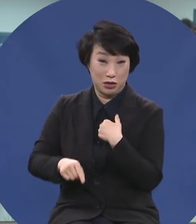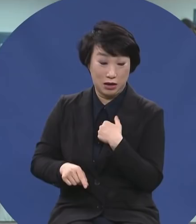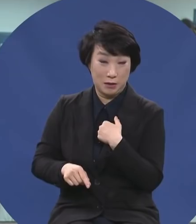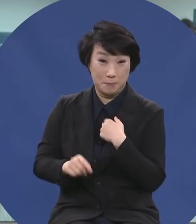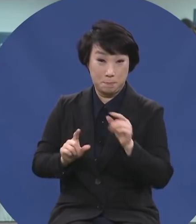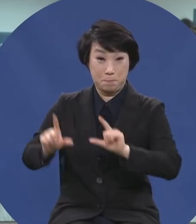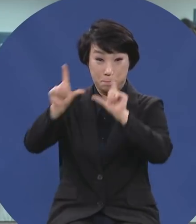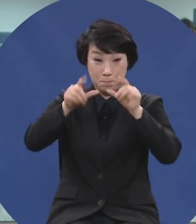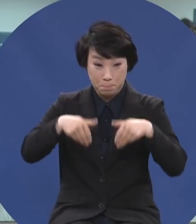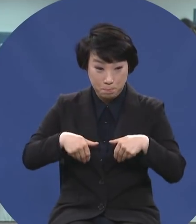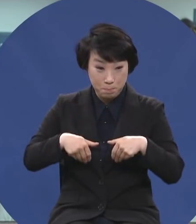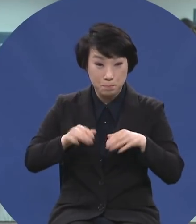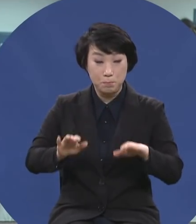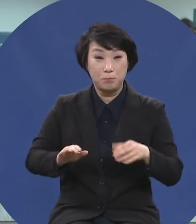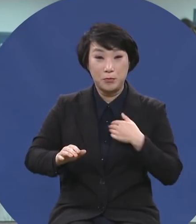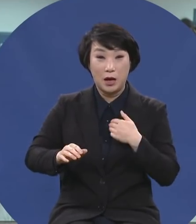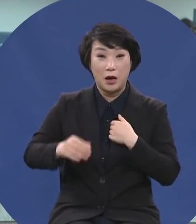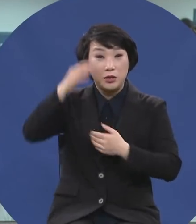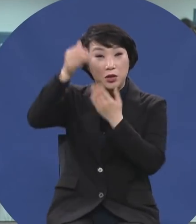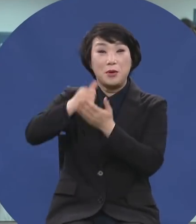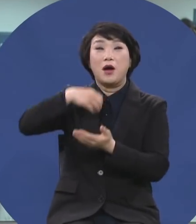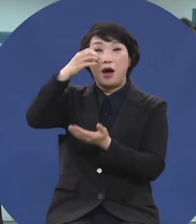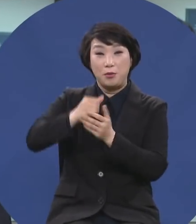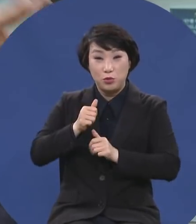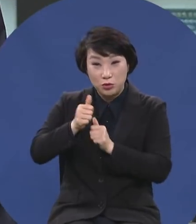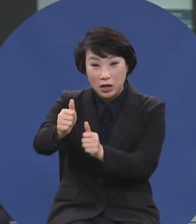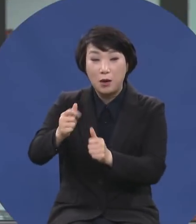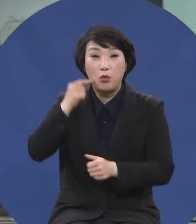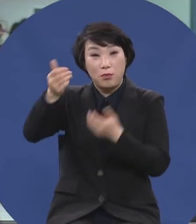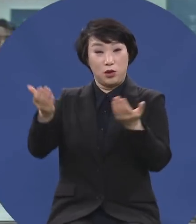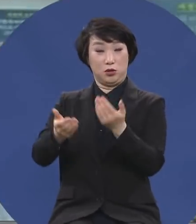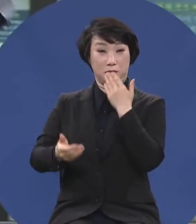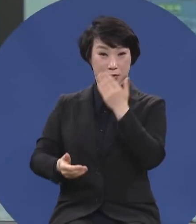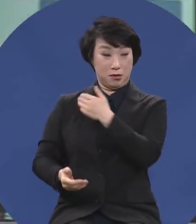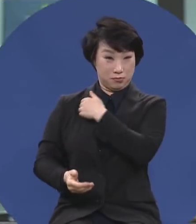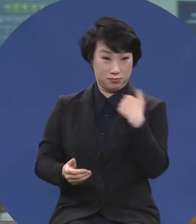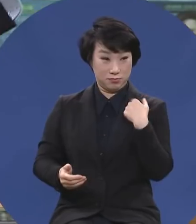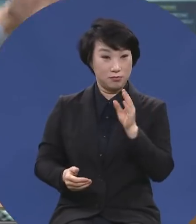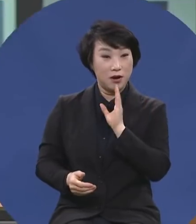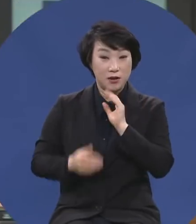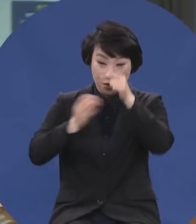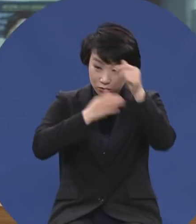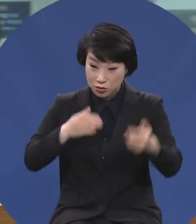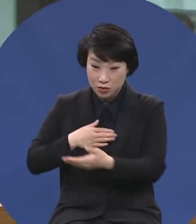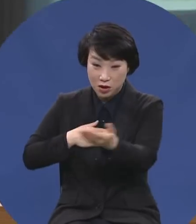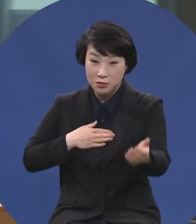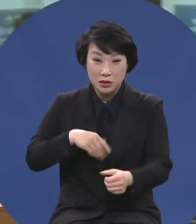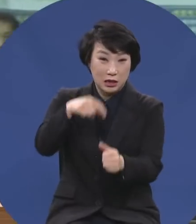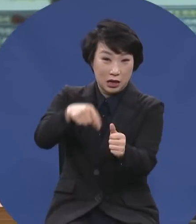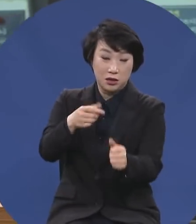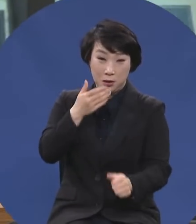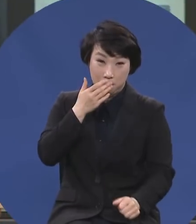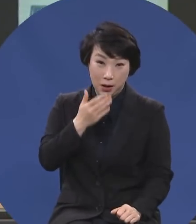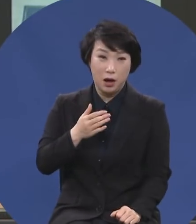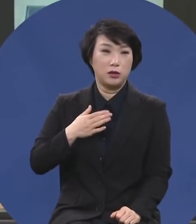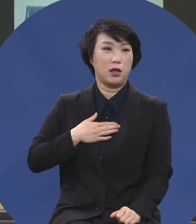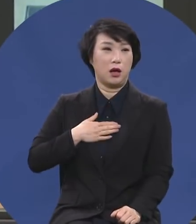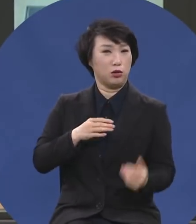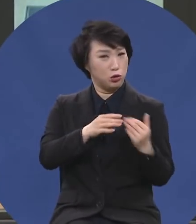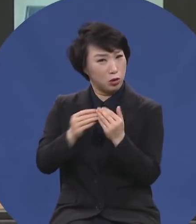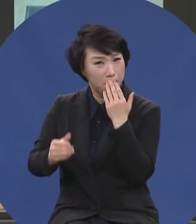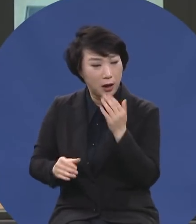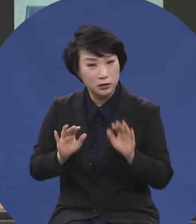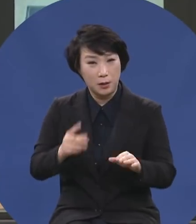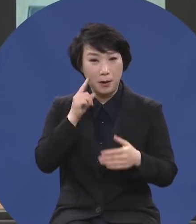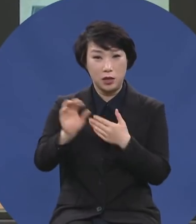내가 살아야 성령의 감동에 따라 목회도 하고 성도도 그렇게 만들 텐데, 내가 만약에